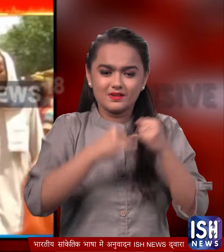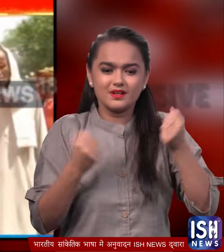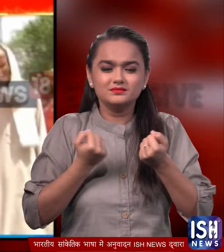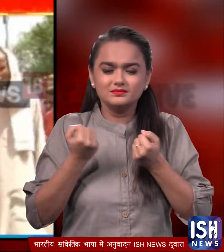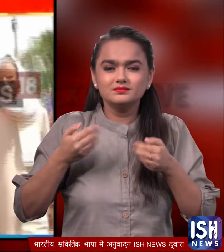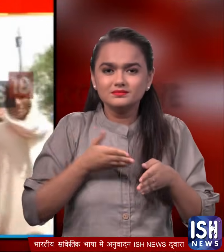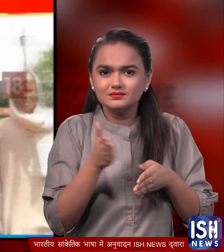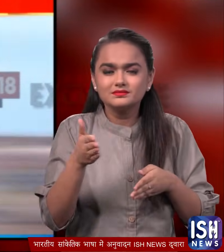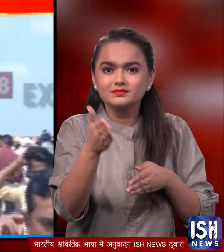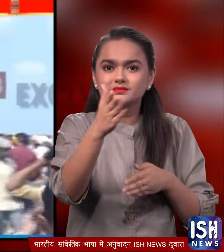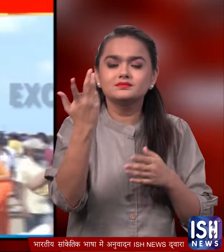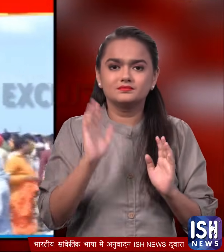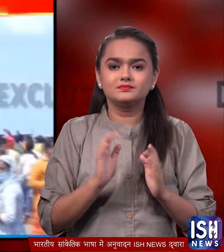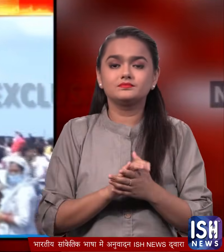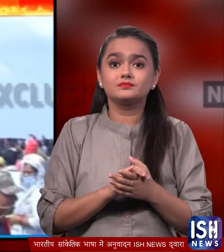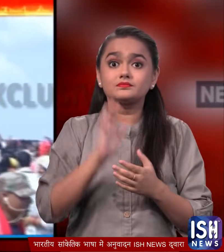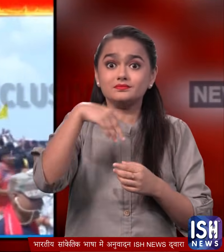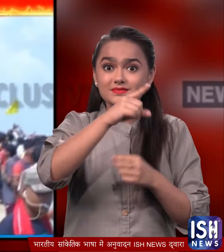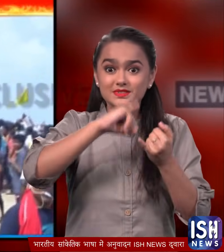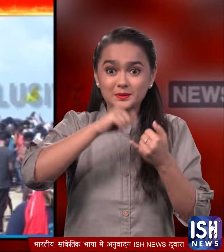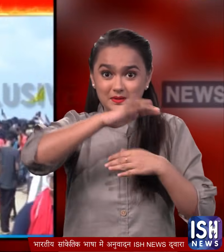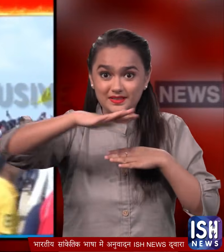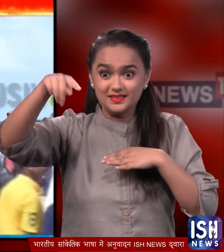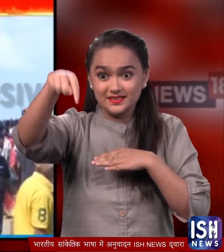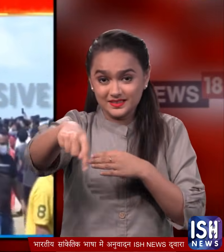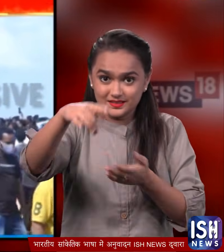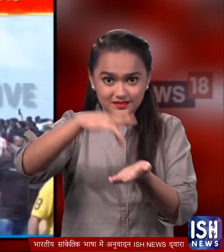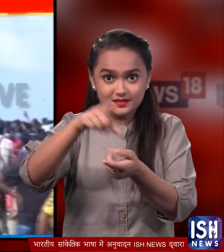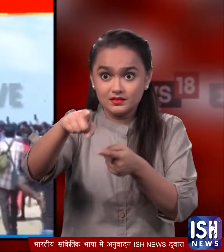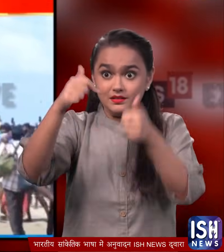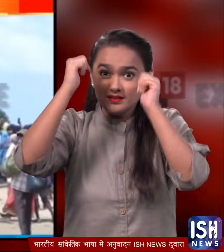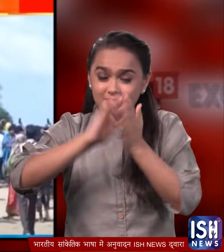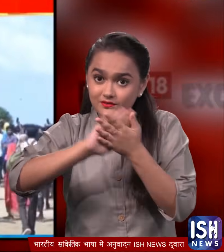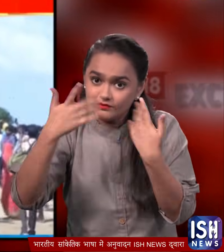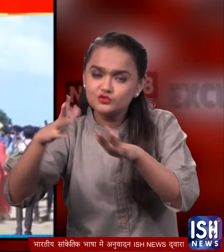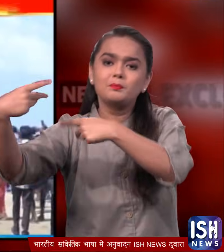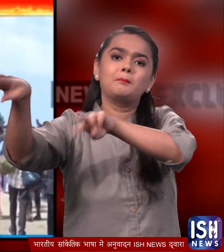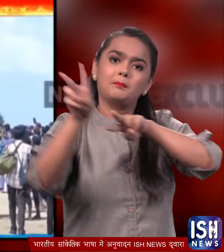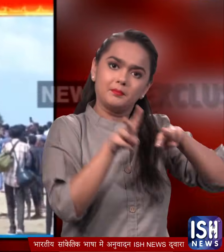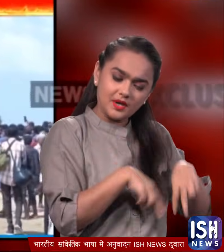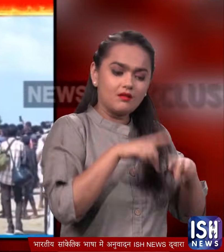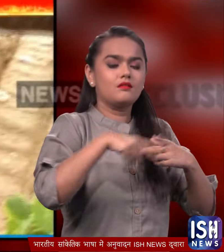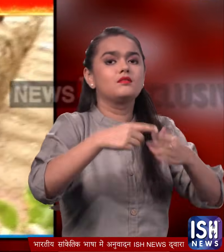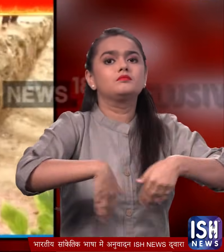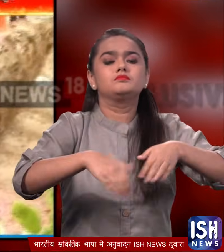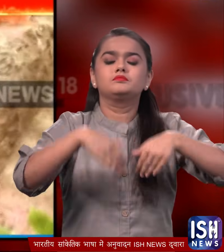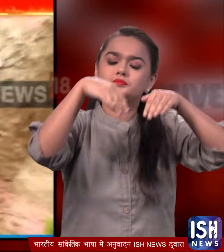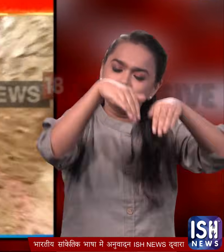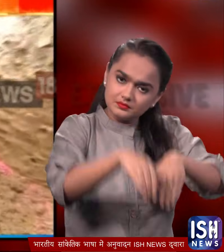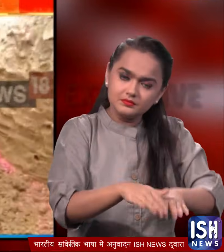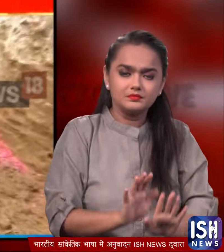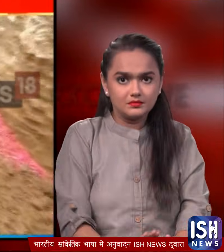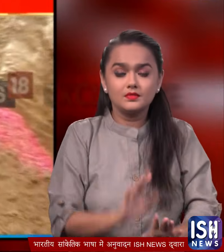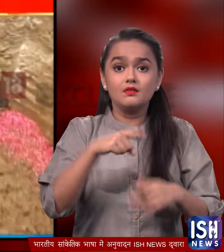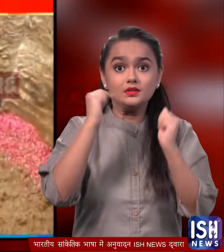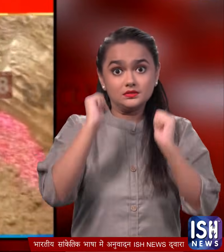की सड़कों से निकल रही है। संगम किनारे अंतिम स्नान के बाद महंत को वापस मठ लाया गया और उन्हें अंतिम विदाई दी गई। भू समाधि देने